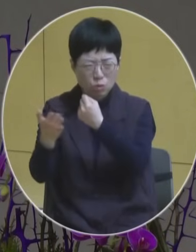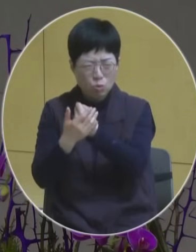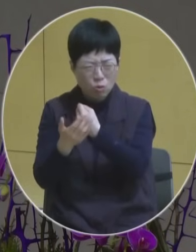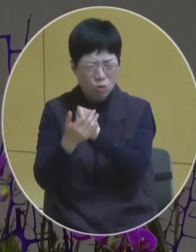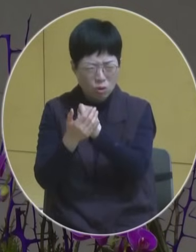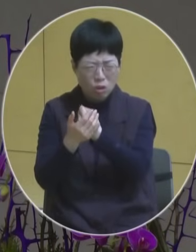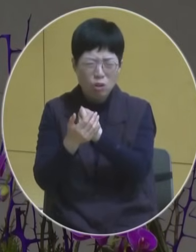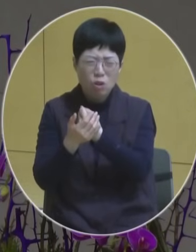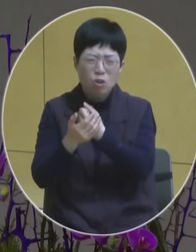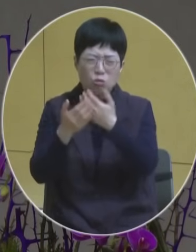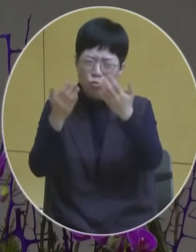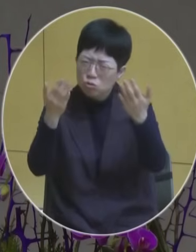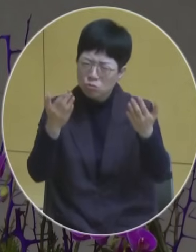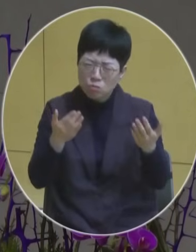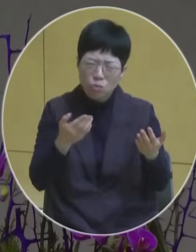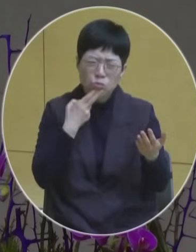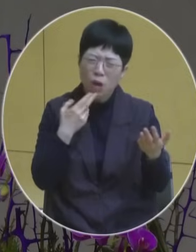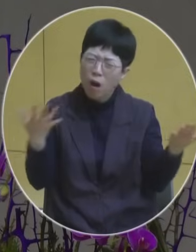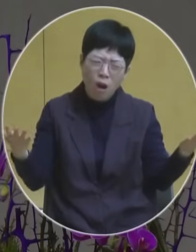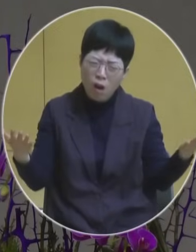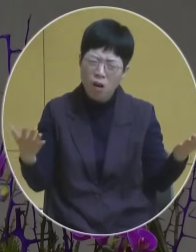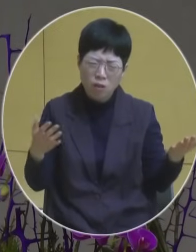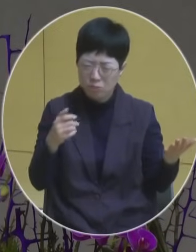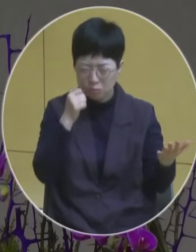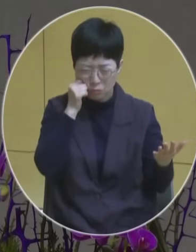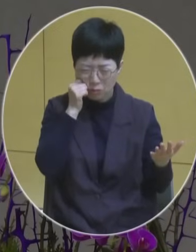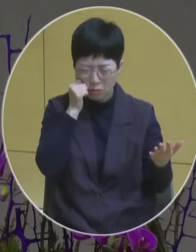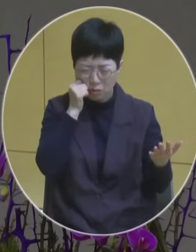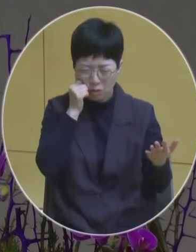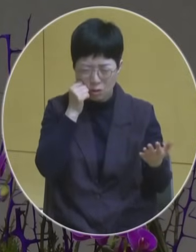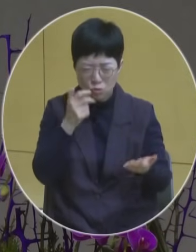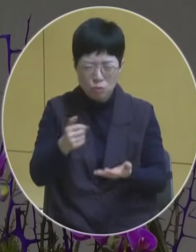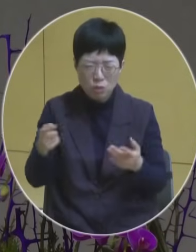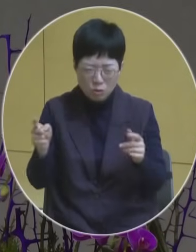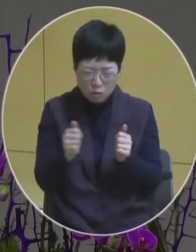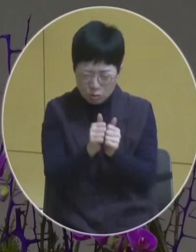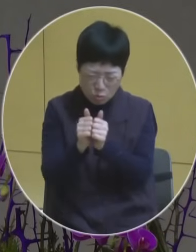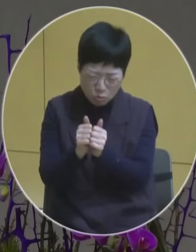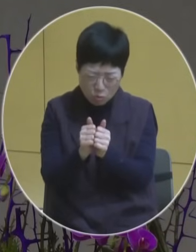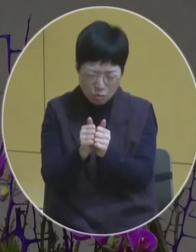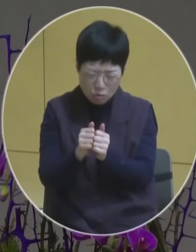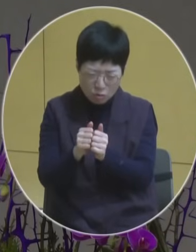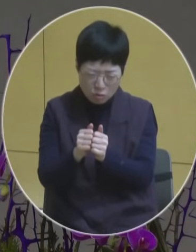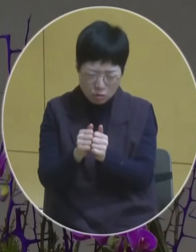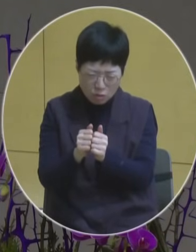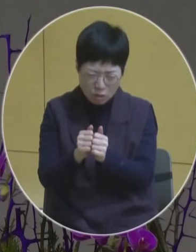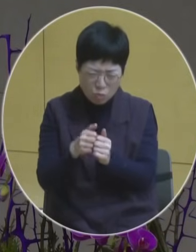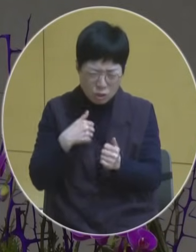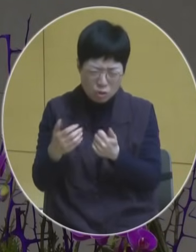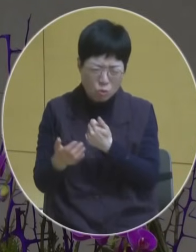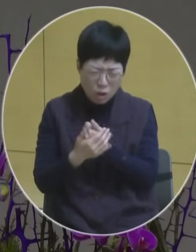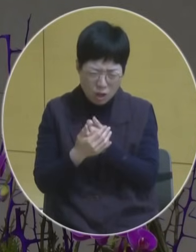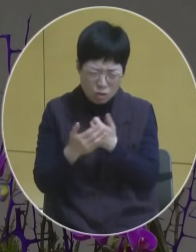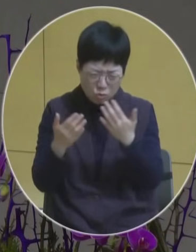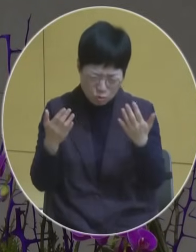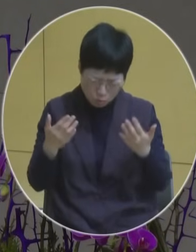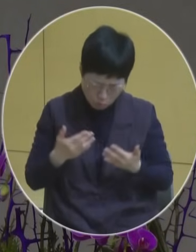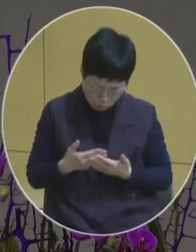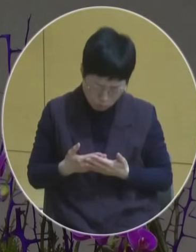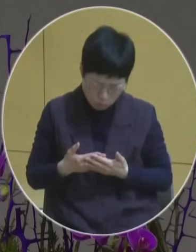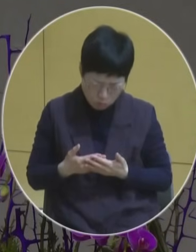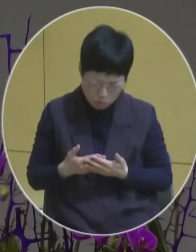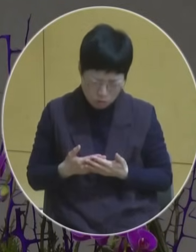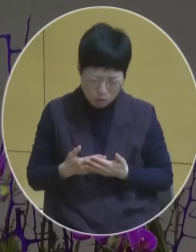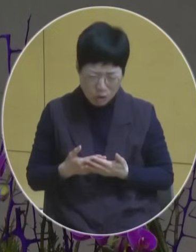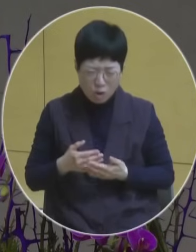도와주시지 아니하면 우리는 할 수 없사오니 주님, 이 시간 우리와 함께 하셔서 우리의 눈을 열어주셔서 우리를 도우시는 주님을 바라보게